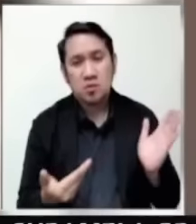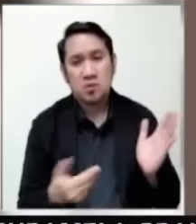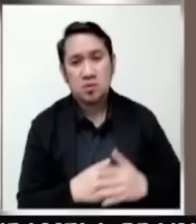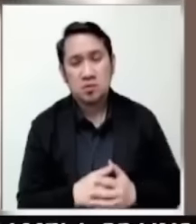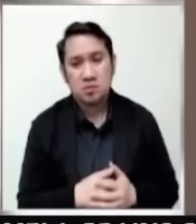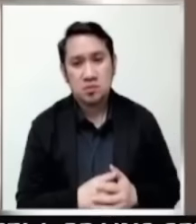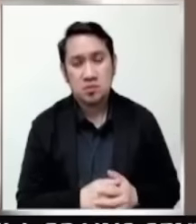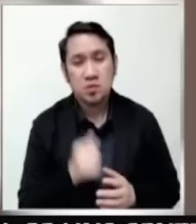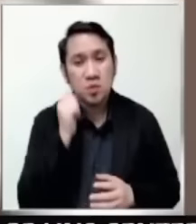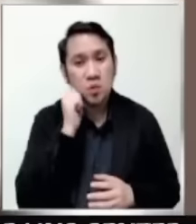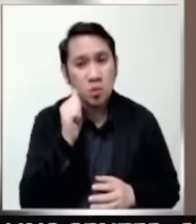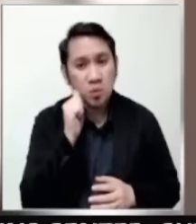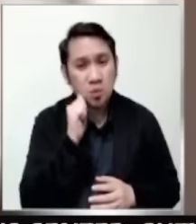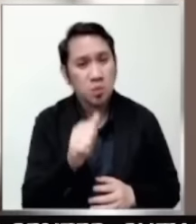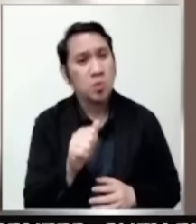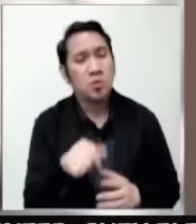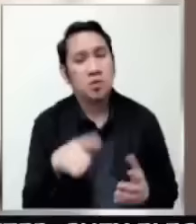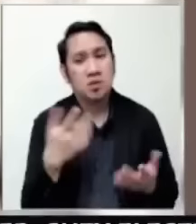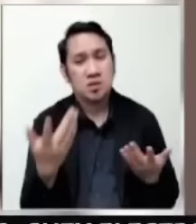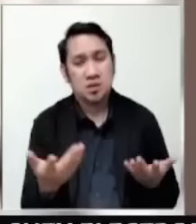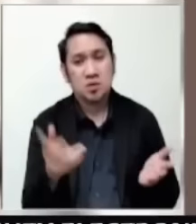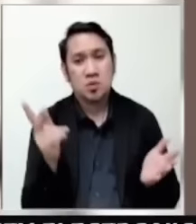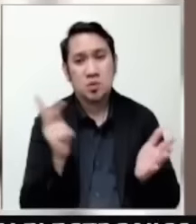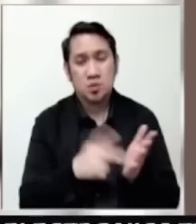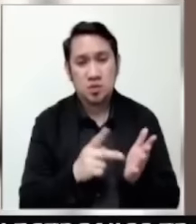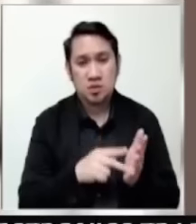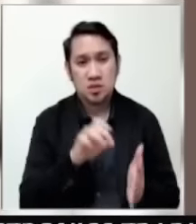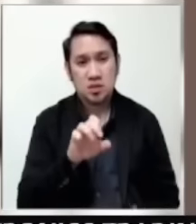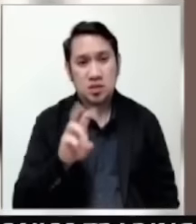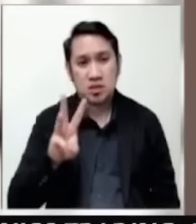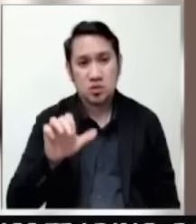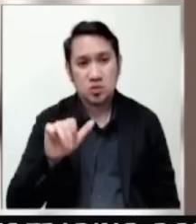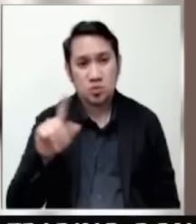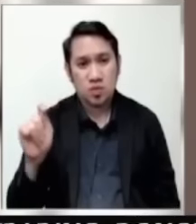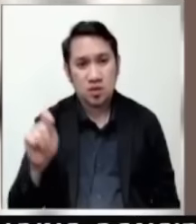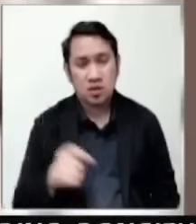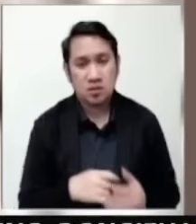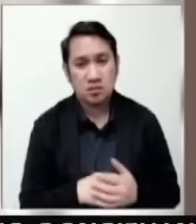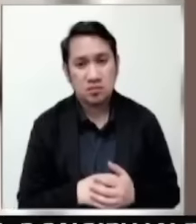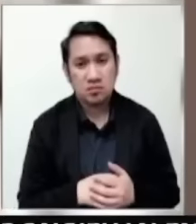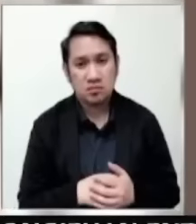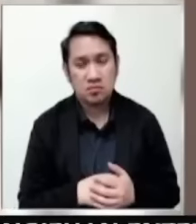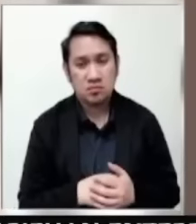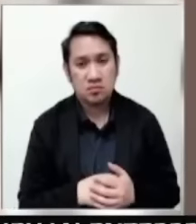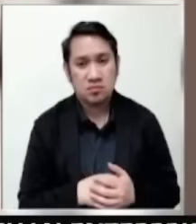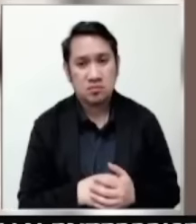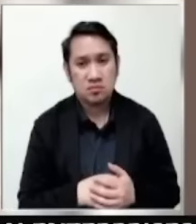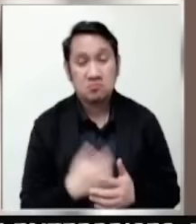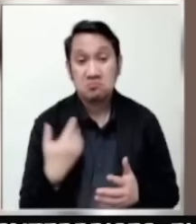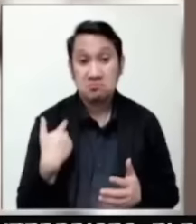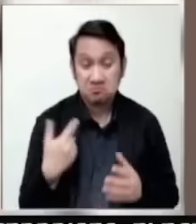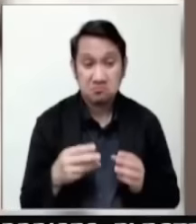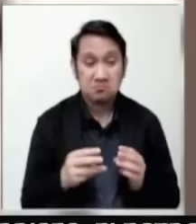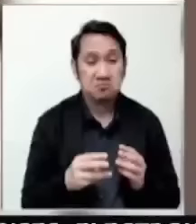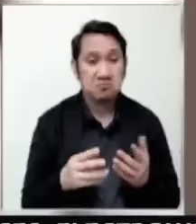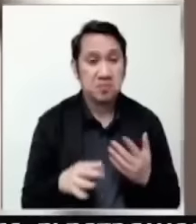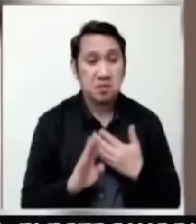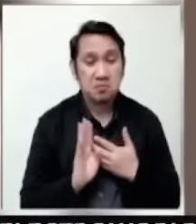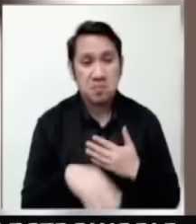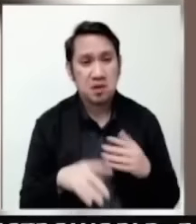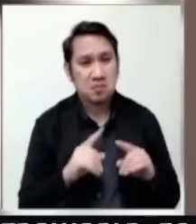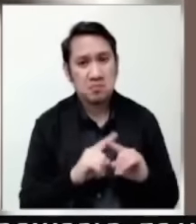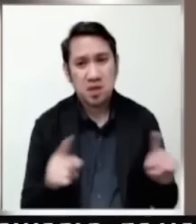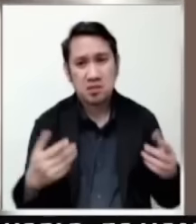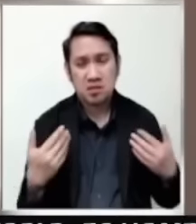po namin kinukulit ang e-wallet. So, binalik naman nila, pero tagtad na kami ng